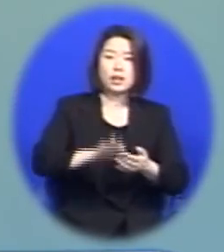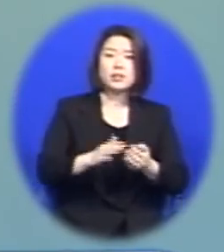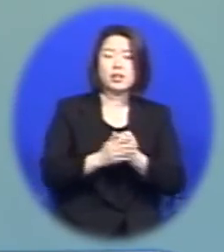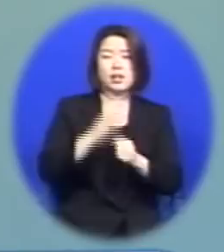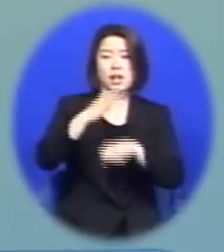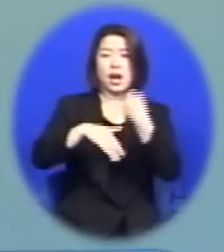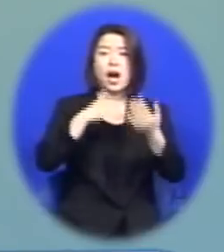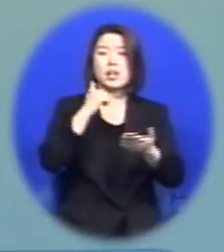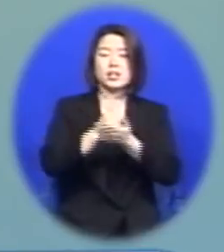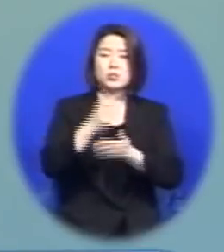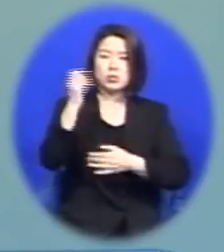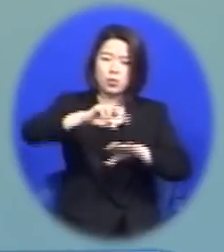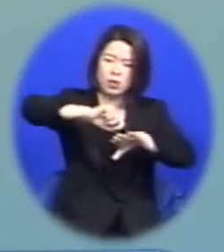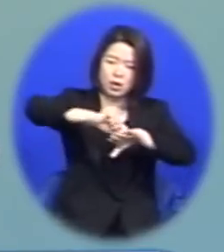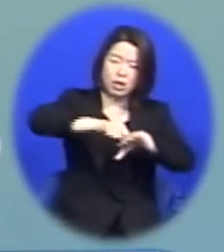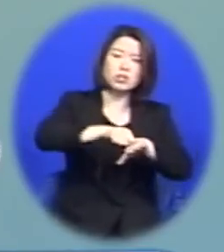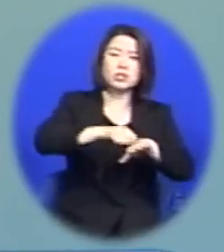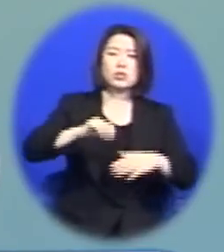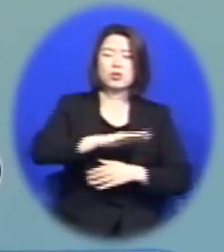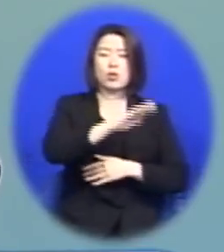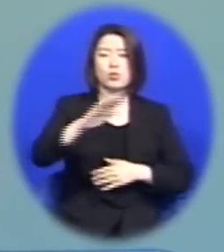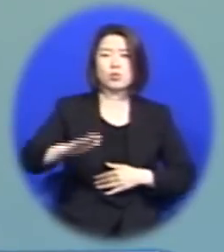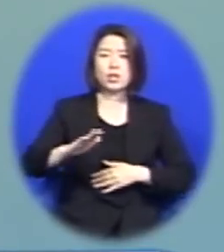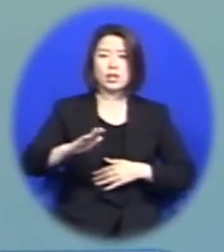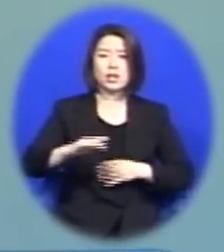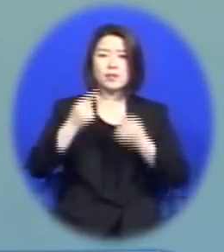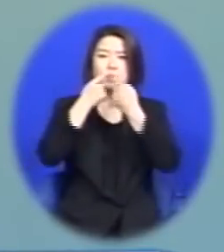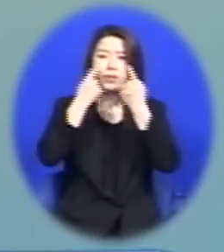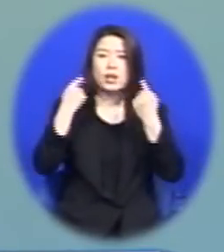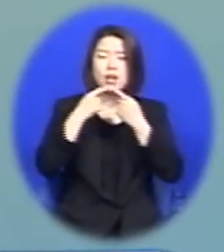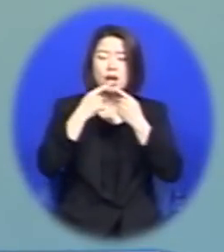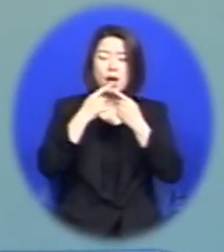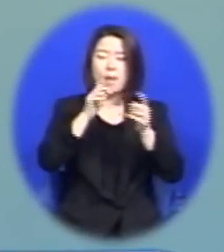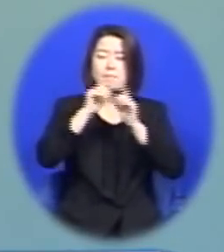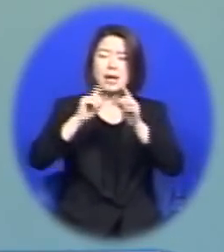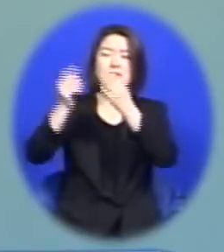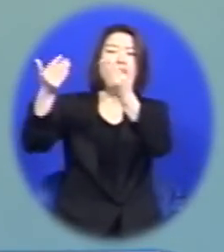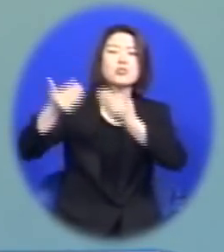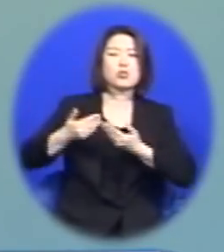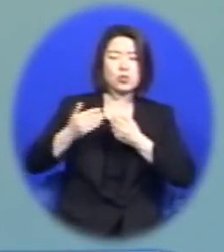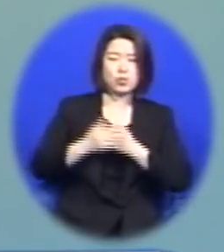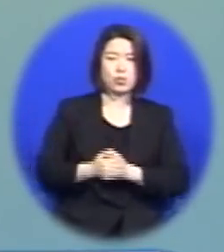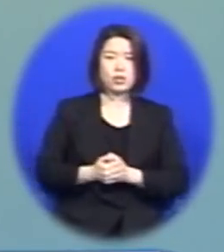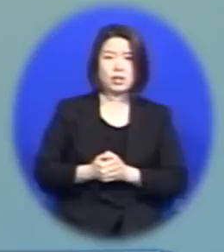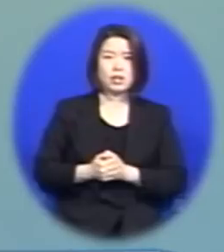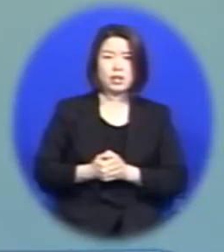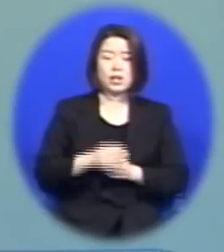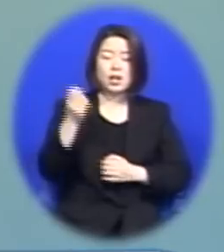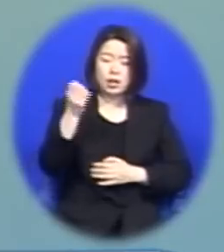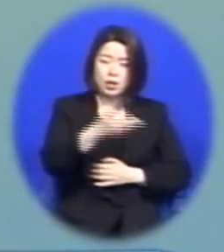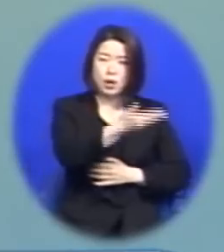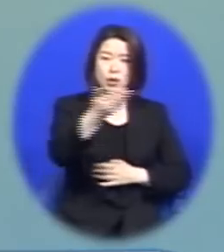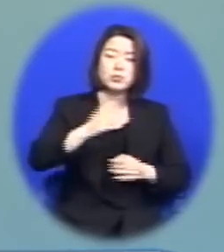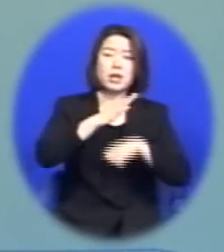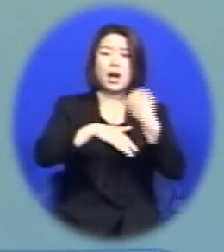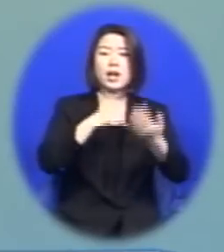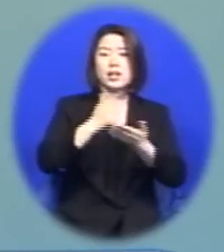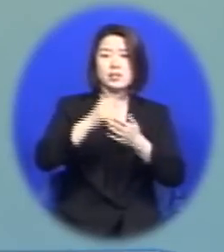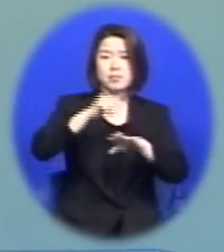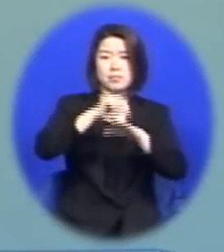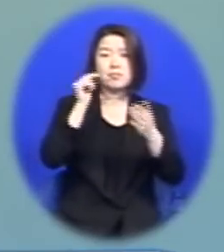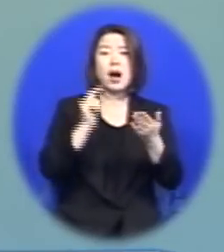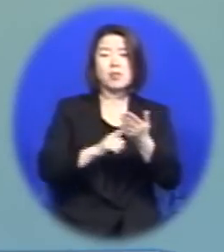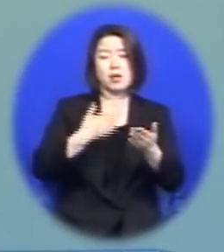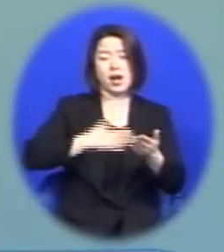또 먹지 로 우리의 입술에 말씀을 먹이 있습니다 여러분 하나님이 마음을 아셔야